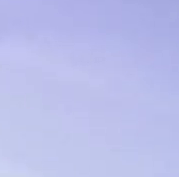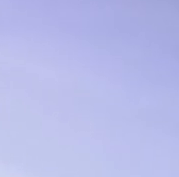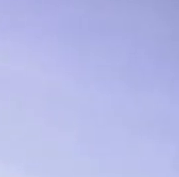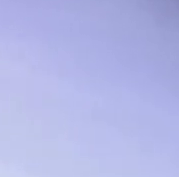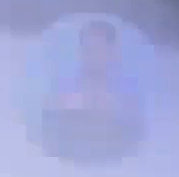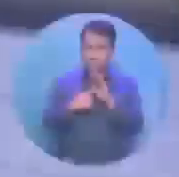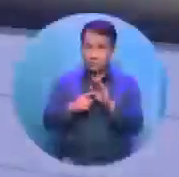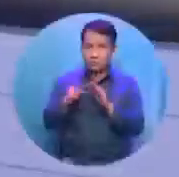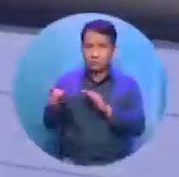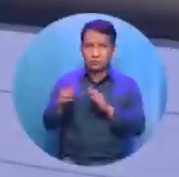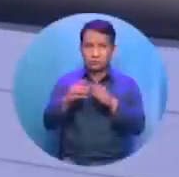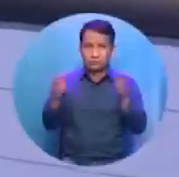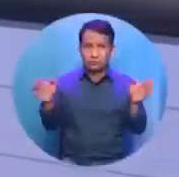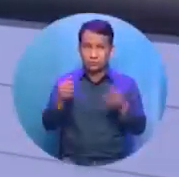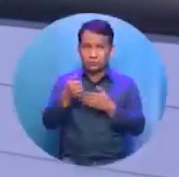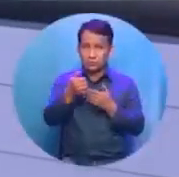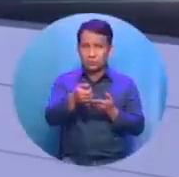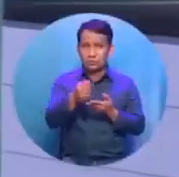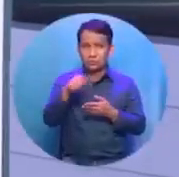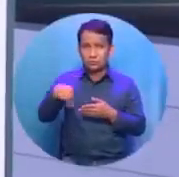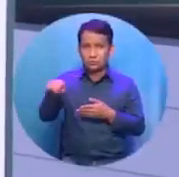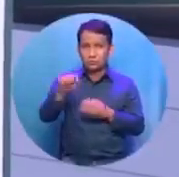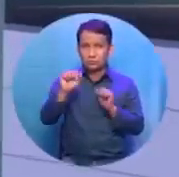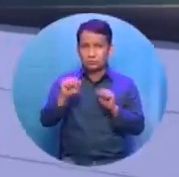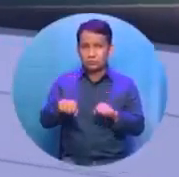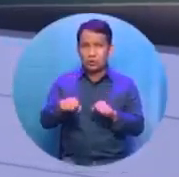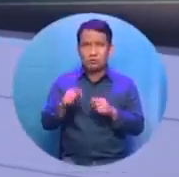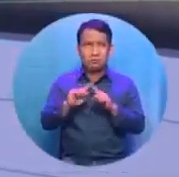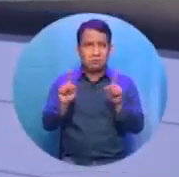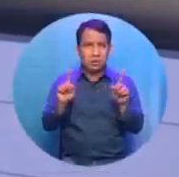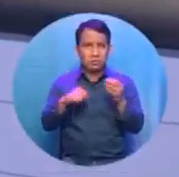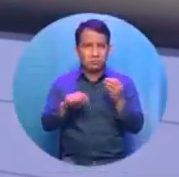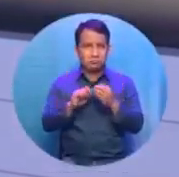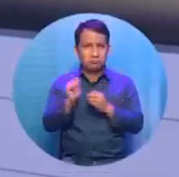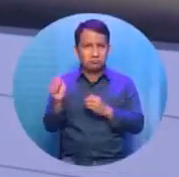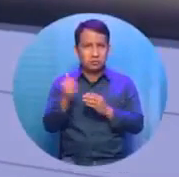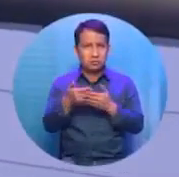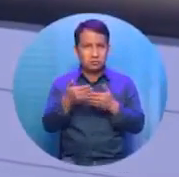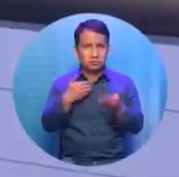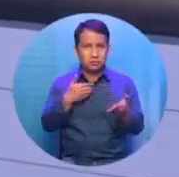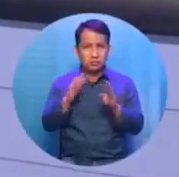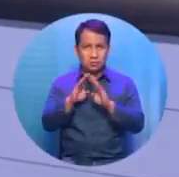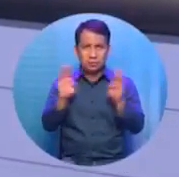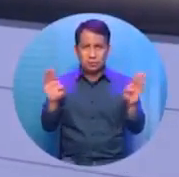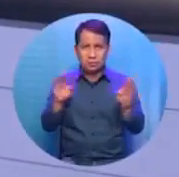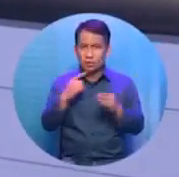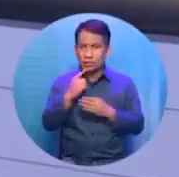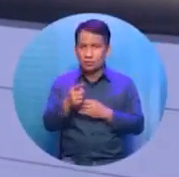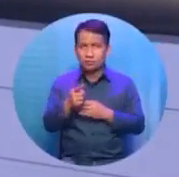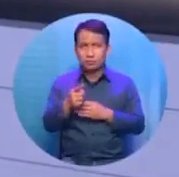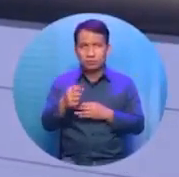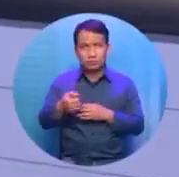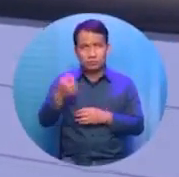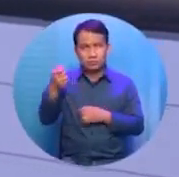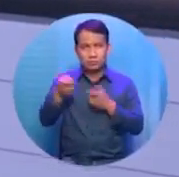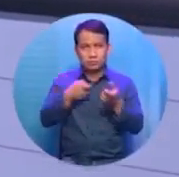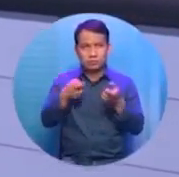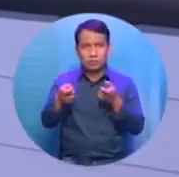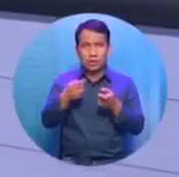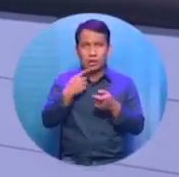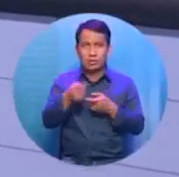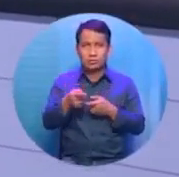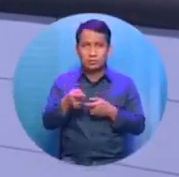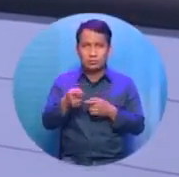Ito na ang ating grand tulong. Pero bago sa ating grand tulong, bibitin ko kayo ng konti. Panoorin natin